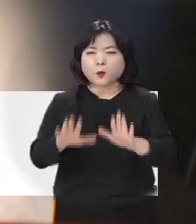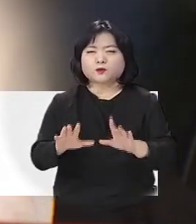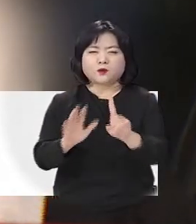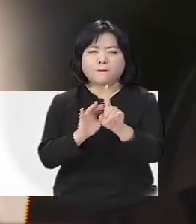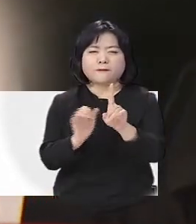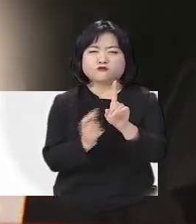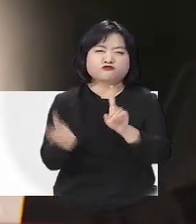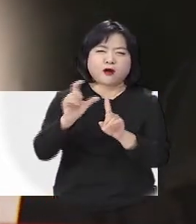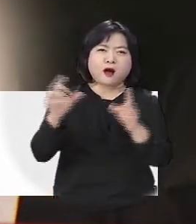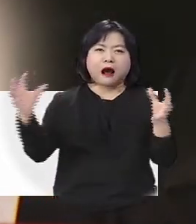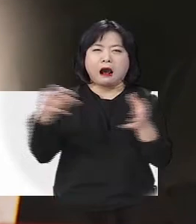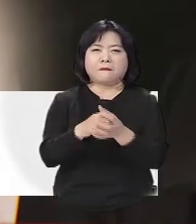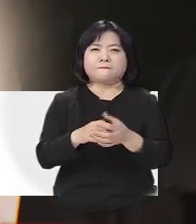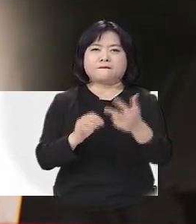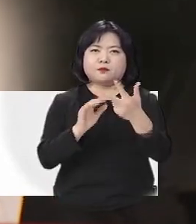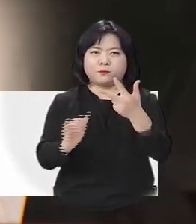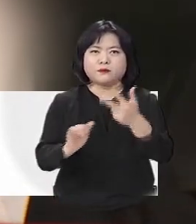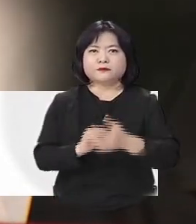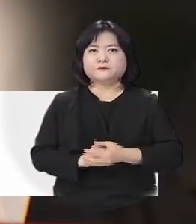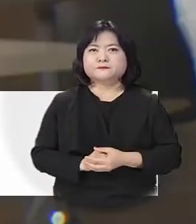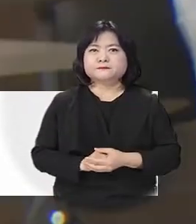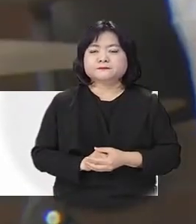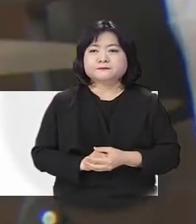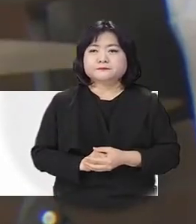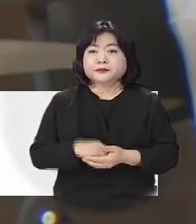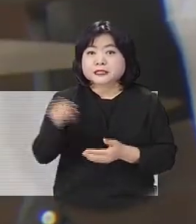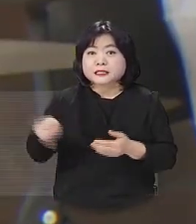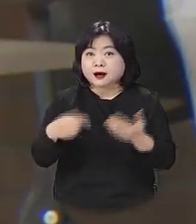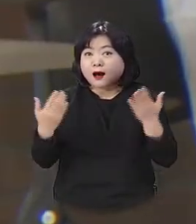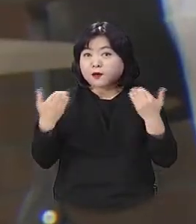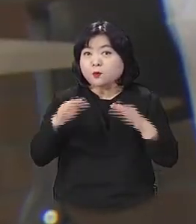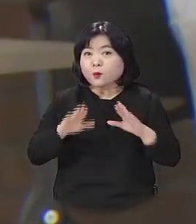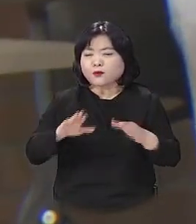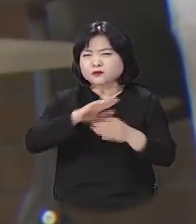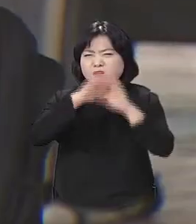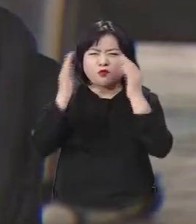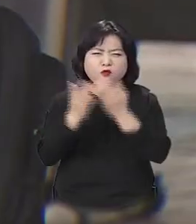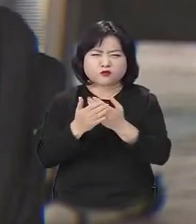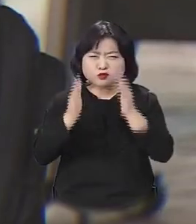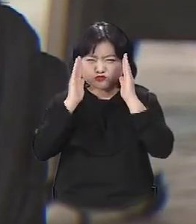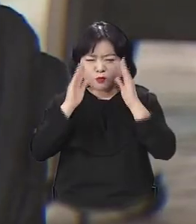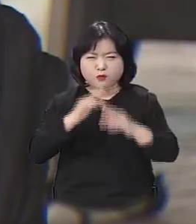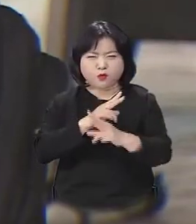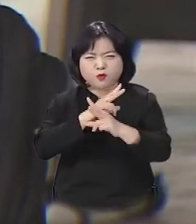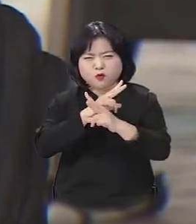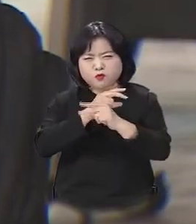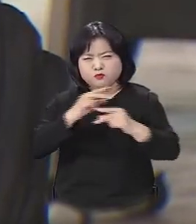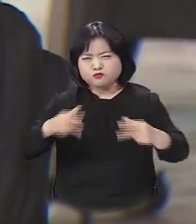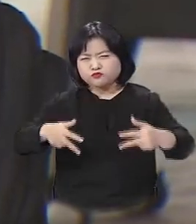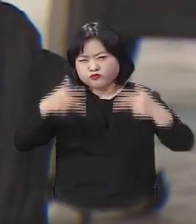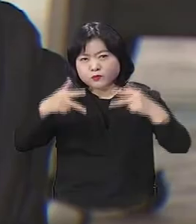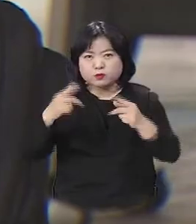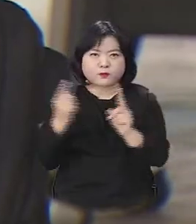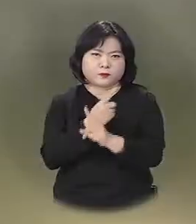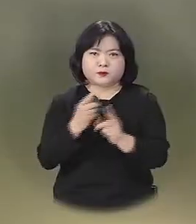누적 확진자는 7명으로 늘었습니다. 이 학교는 오늘 전체 수업을 비대면 원격으로